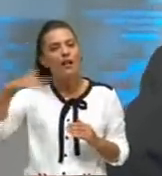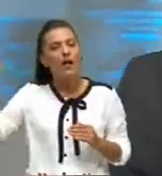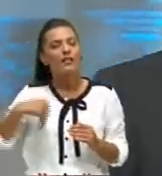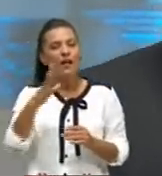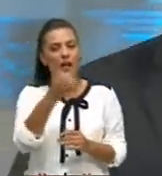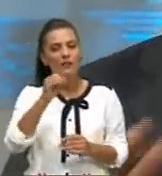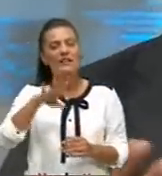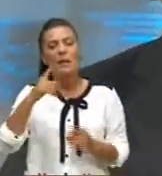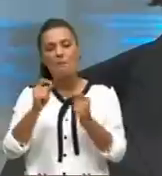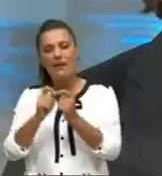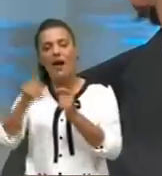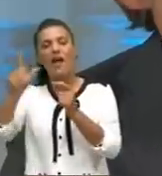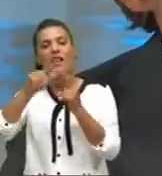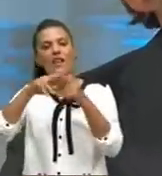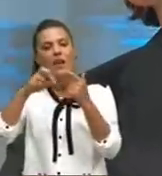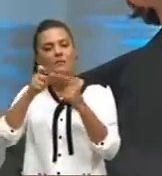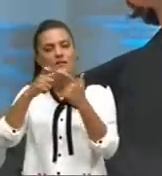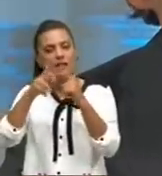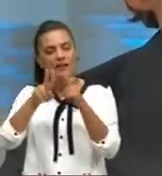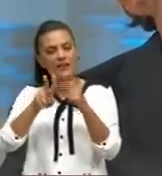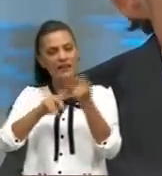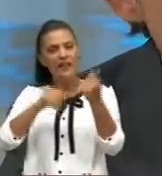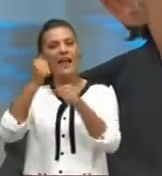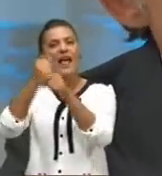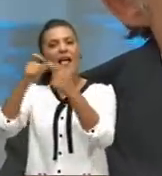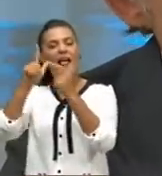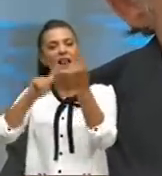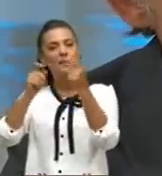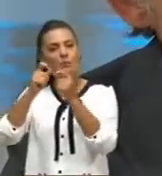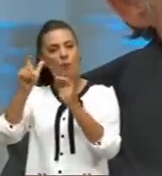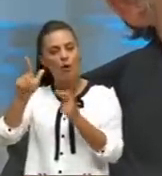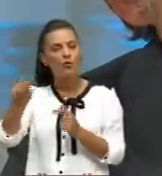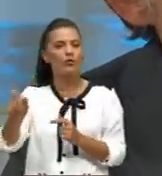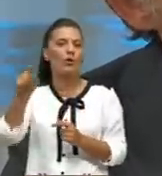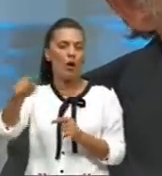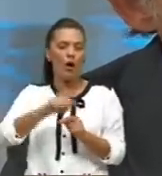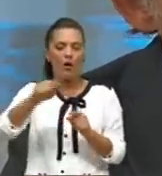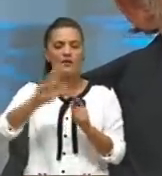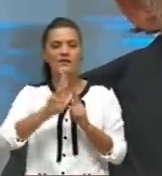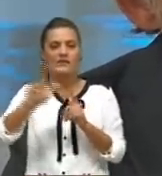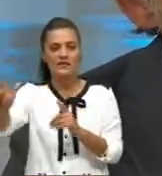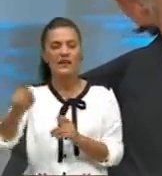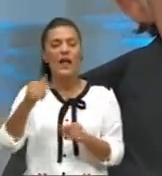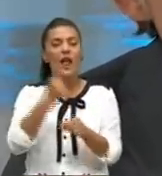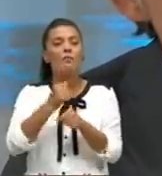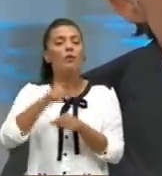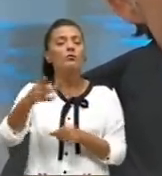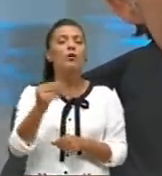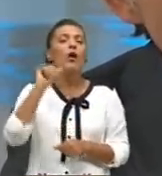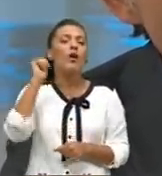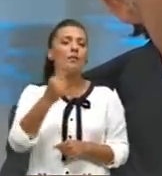sonra Lapseki, sonra Gelibolu. Evet. Ki Gelibolu çok tabii ki tarihimizde çok önemli bir yer. Piri Reis'i çıkaran bir yer